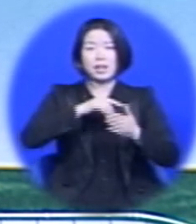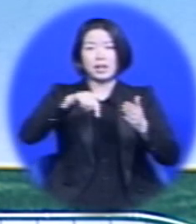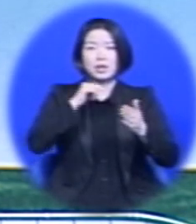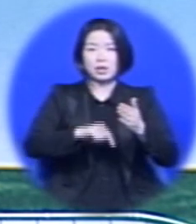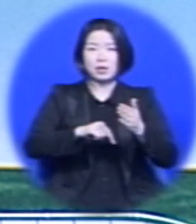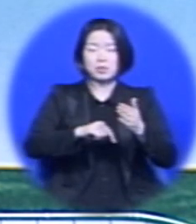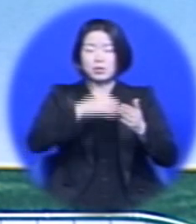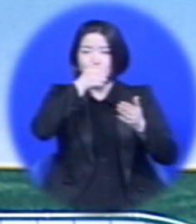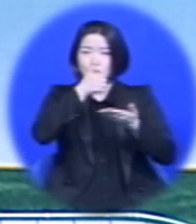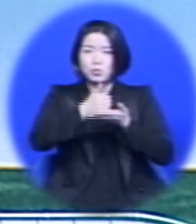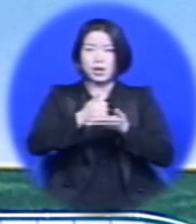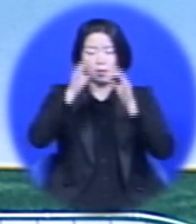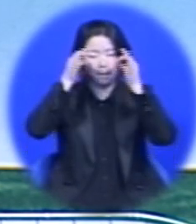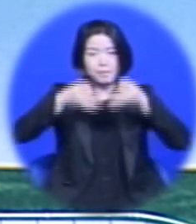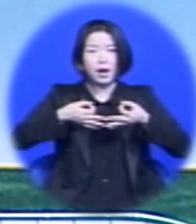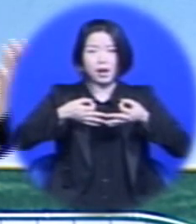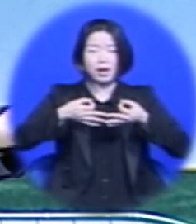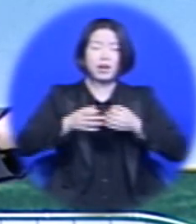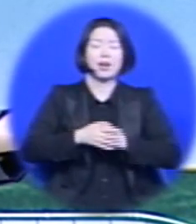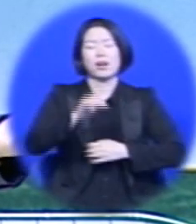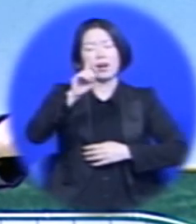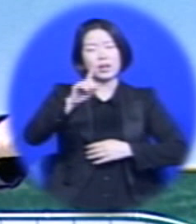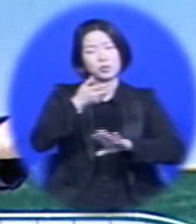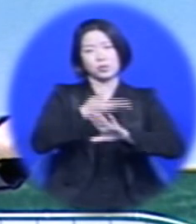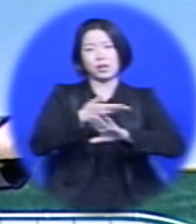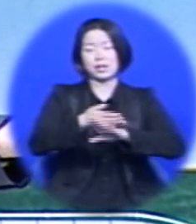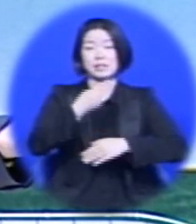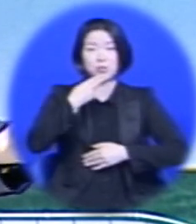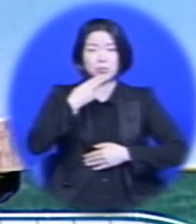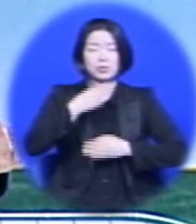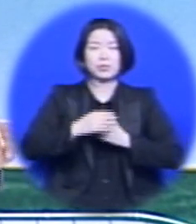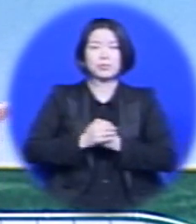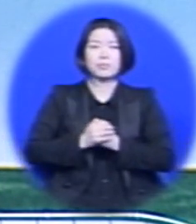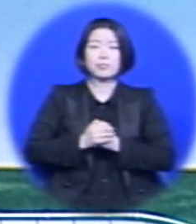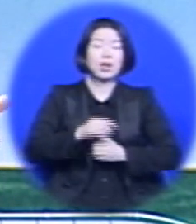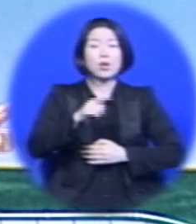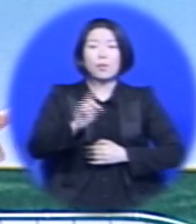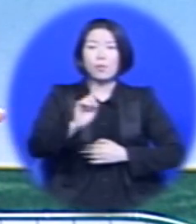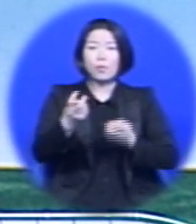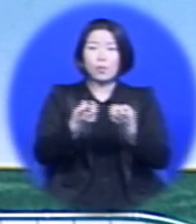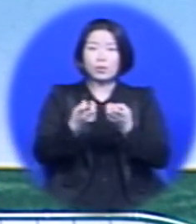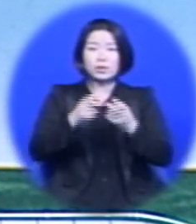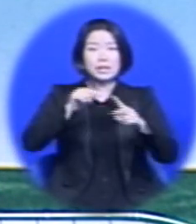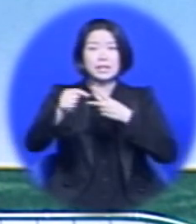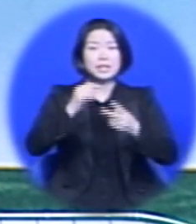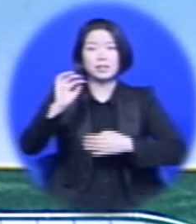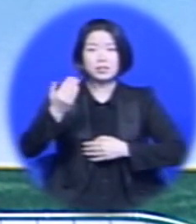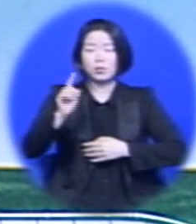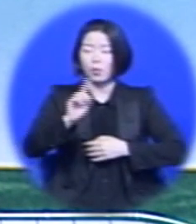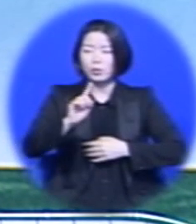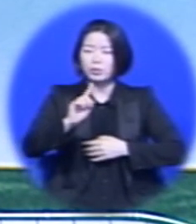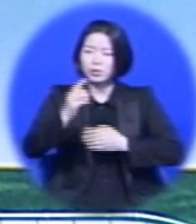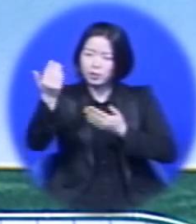죄를 보았습니다 하나도 달라지지 않았습니다 이걸 어떻게 이해해야 될지 어떻게 받아들여야